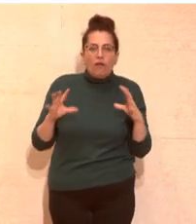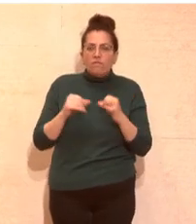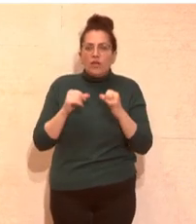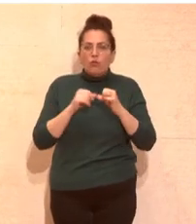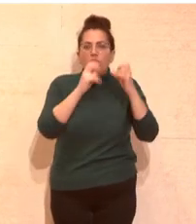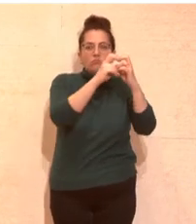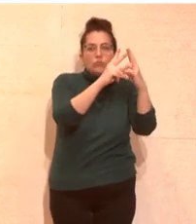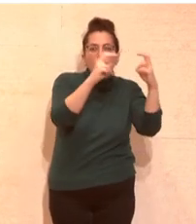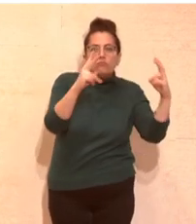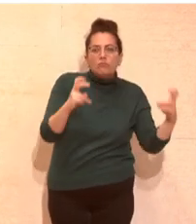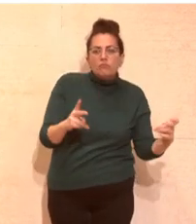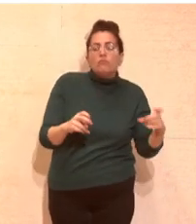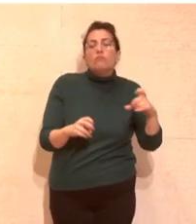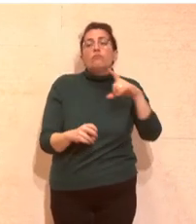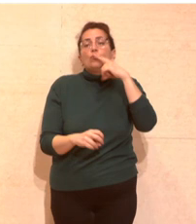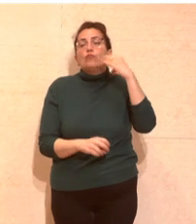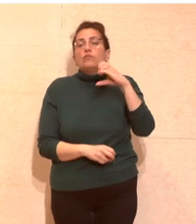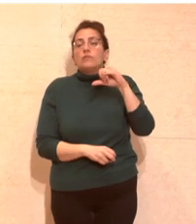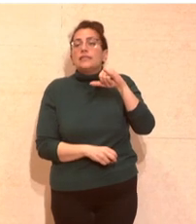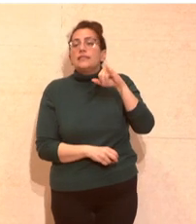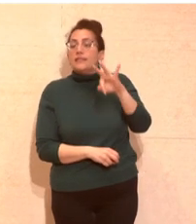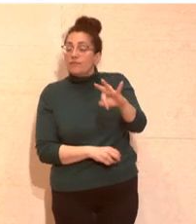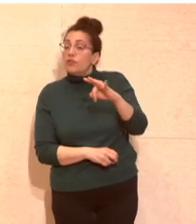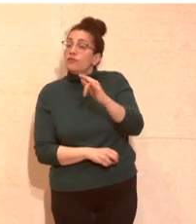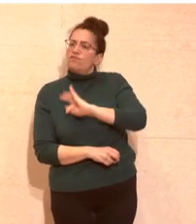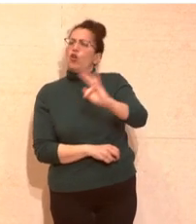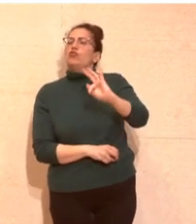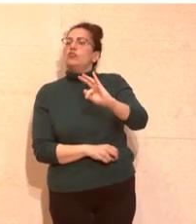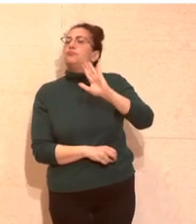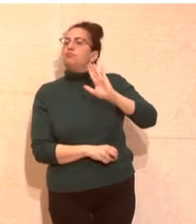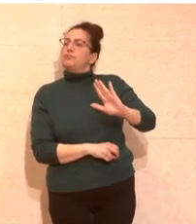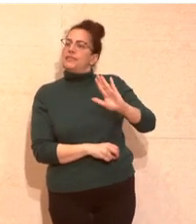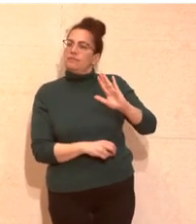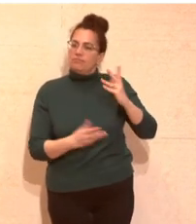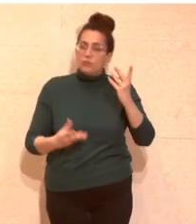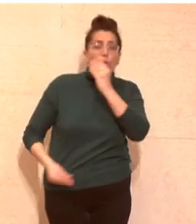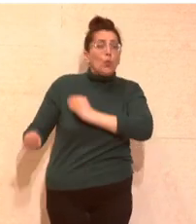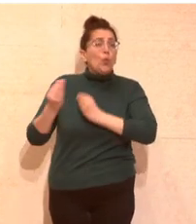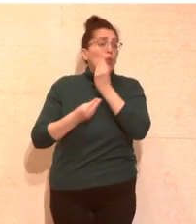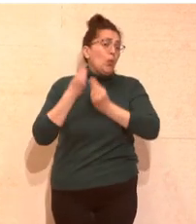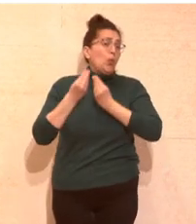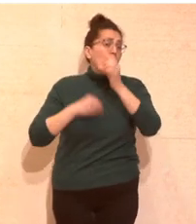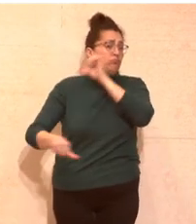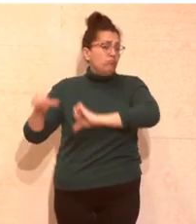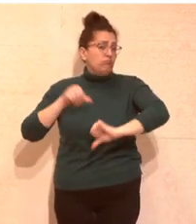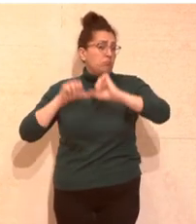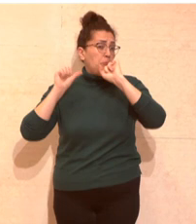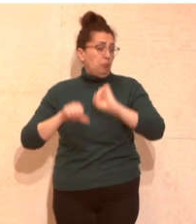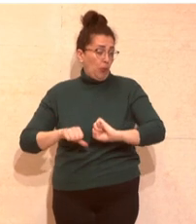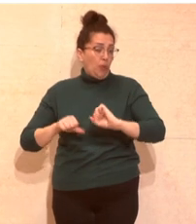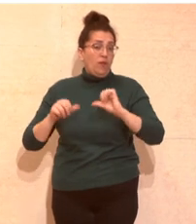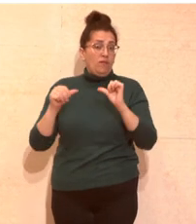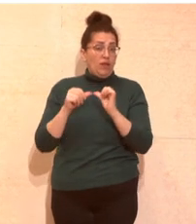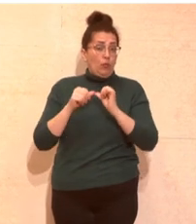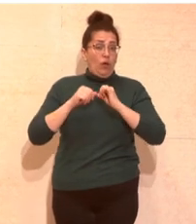Michel Siffre en France, hein, mais dans les autres pays, c'était beaucoup plus confortable dans des laboratoires où l'on pouvait